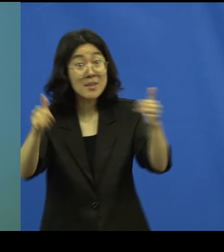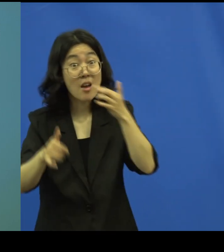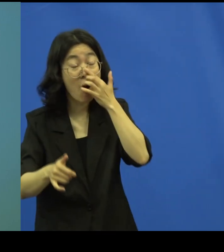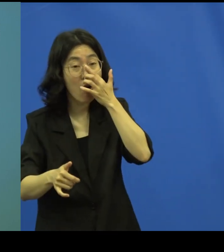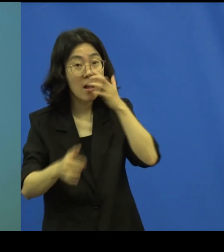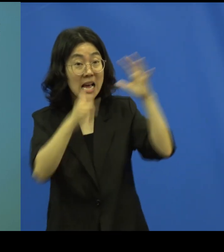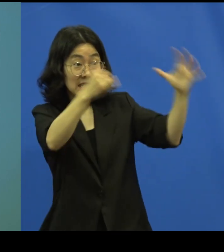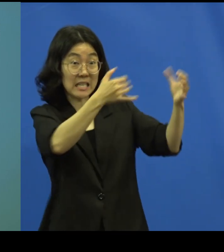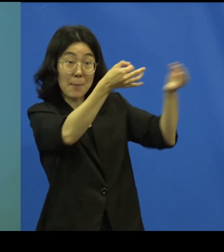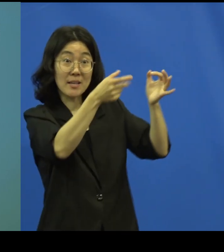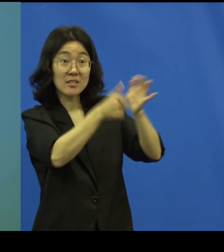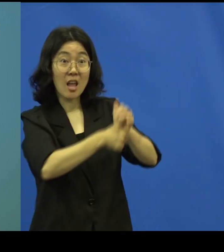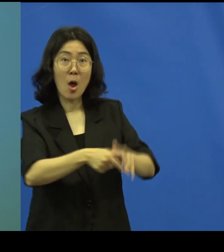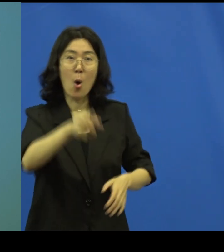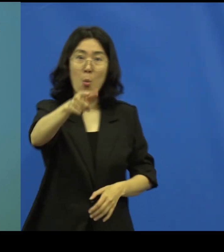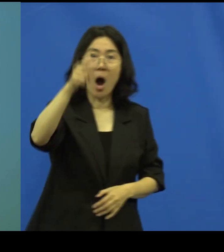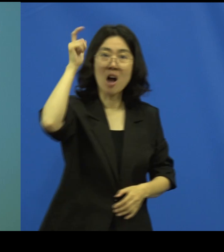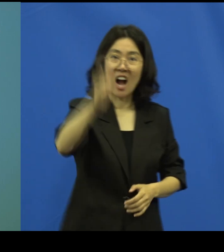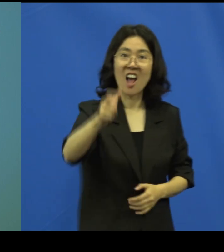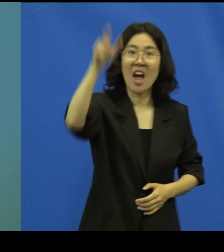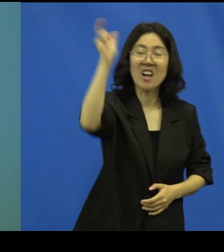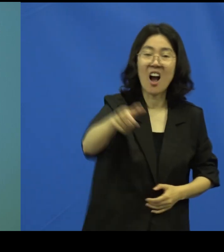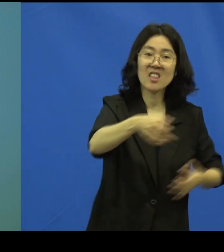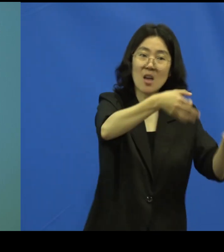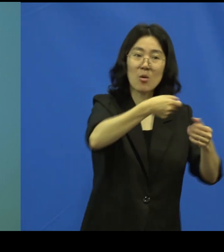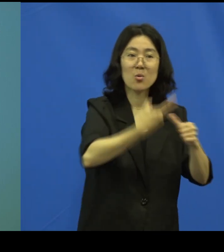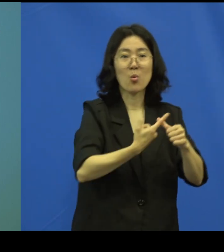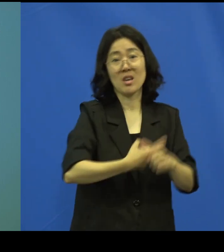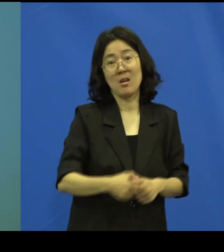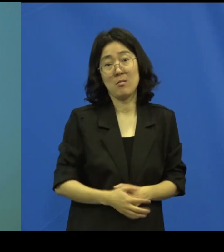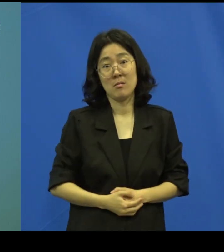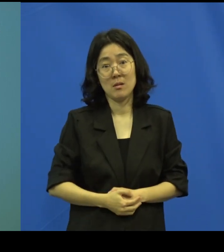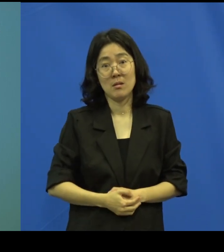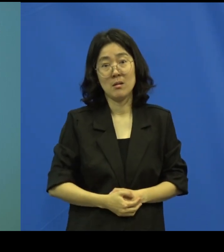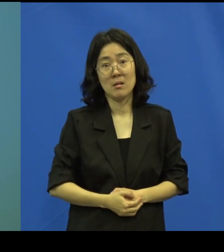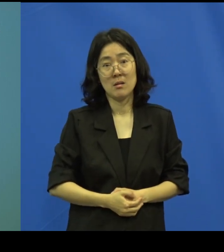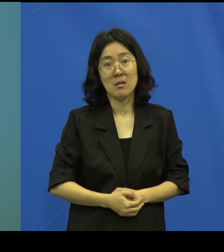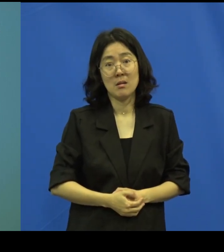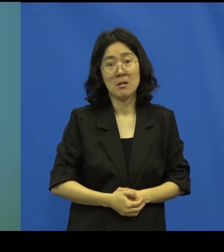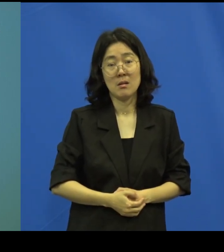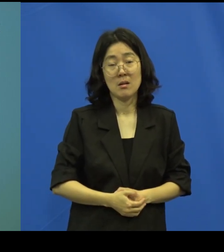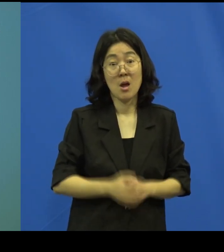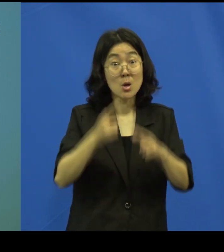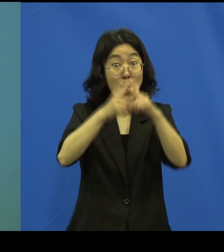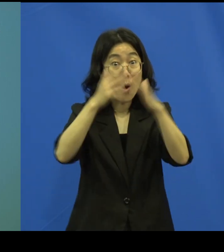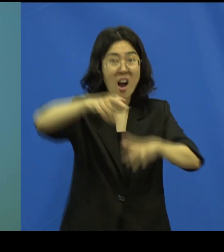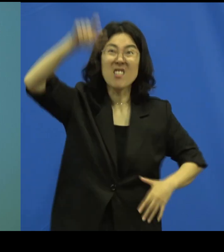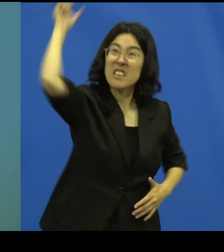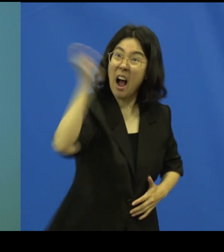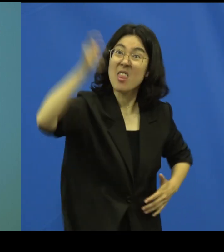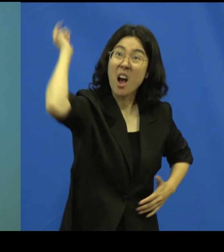기독교는 강자의 이미지를 가지고 있으면 안 돼요. 교회가 강자의 이미지를 가지고 있으면 안 돼요.